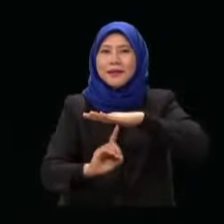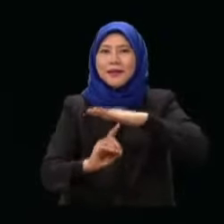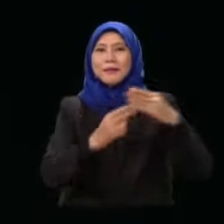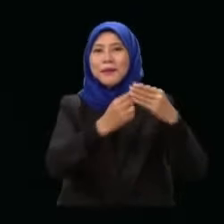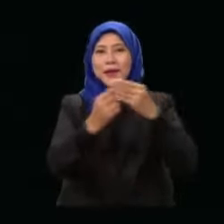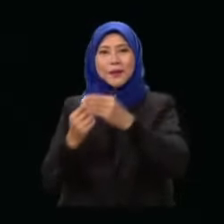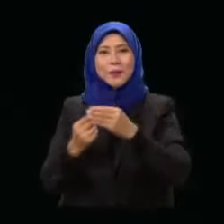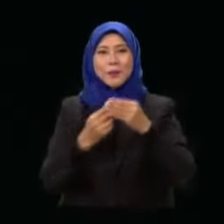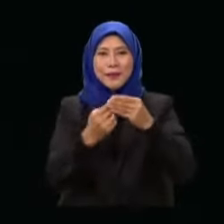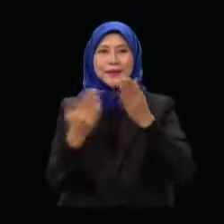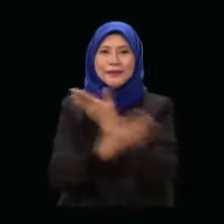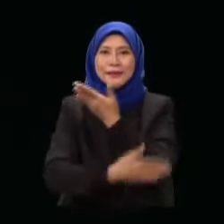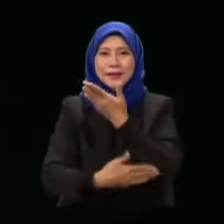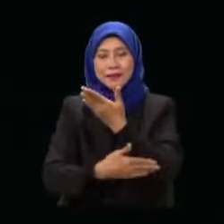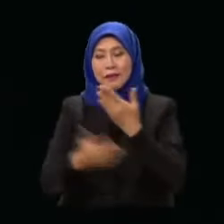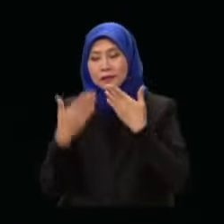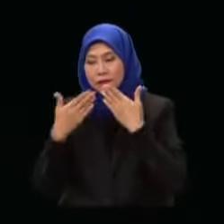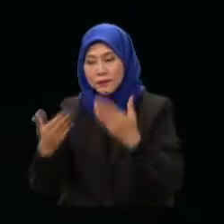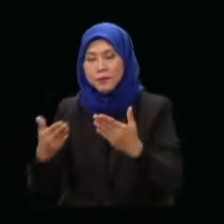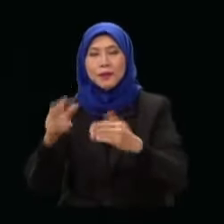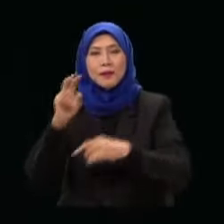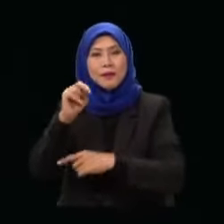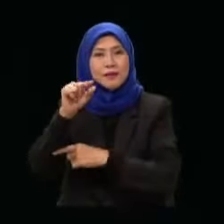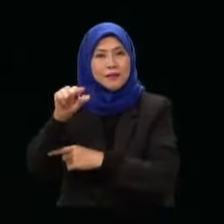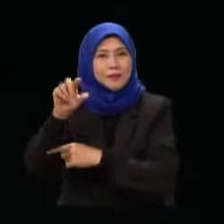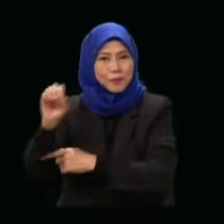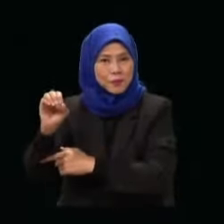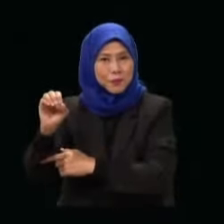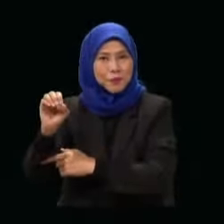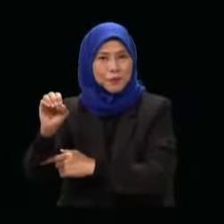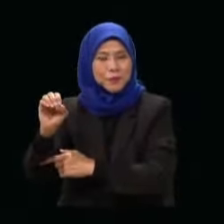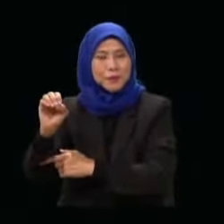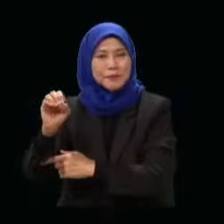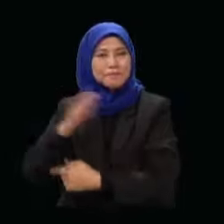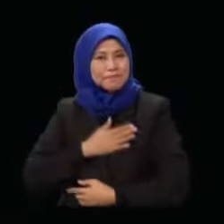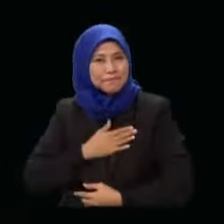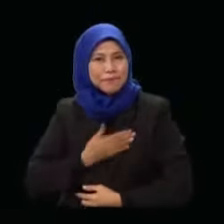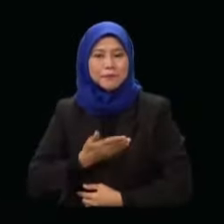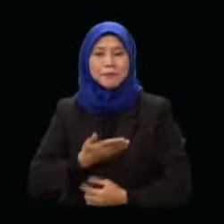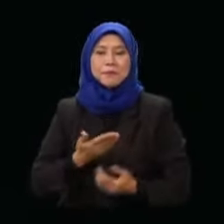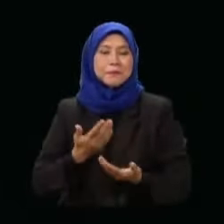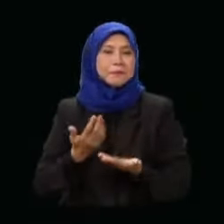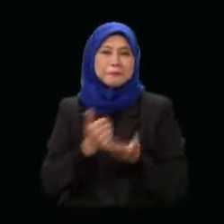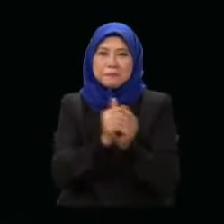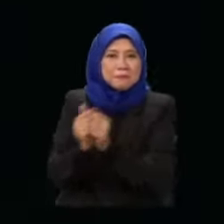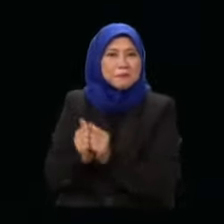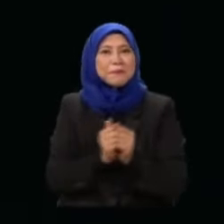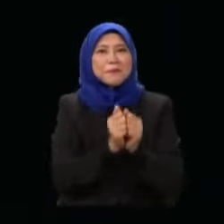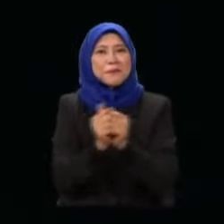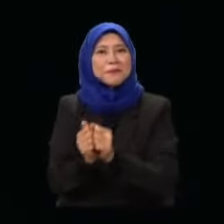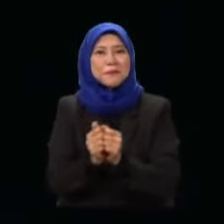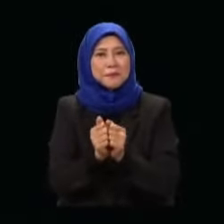kasih kepada semua yang jodoh telah punah tampil untuk bersama-sama